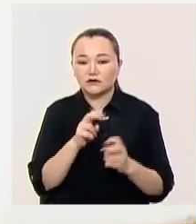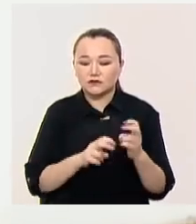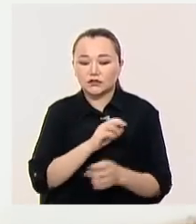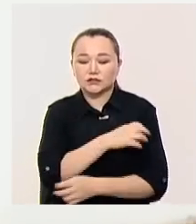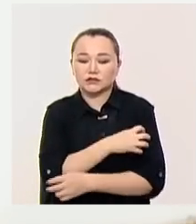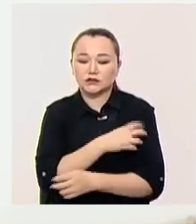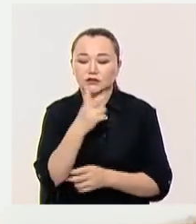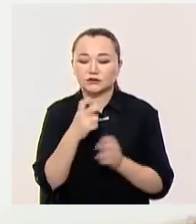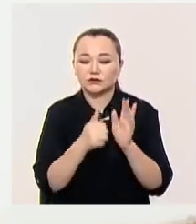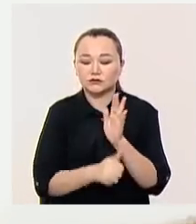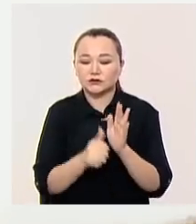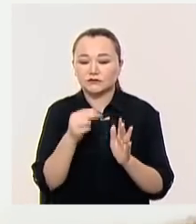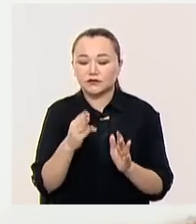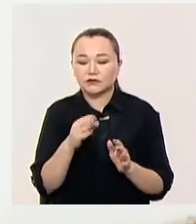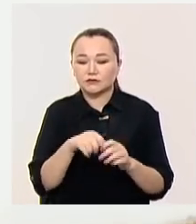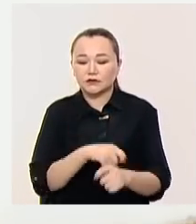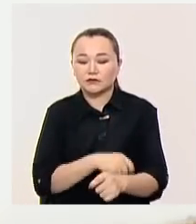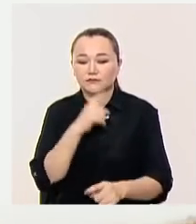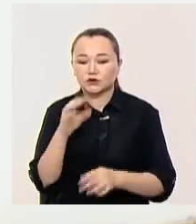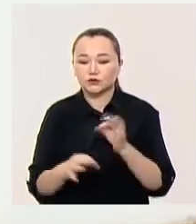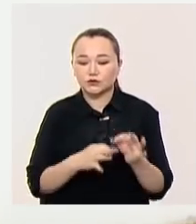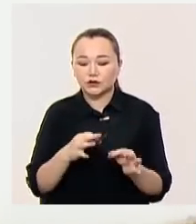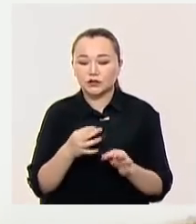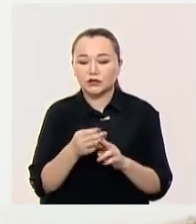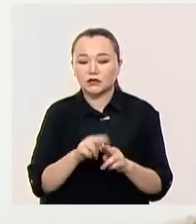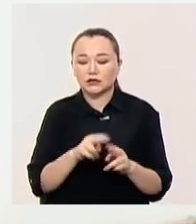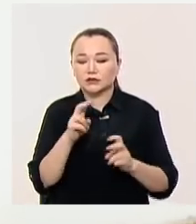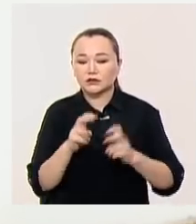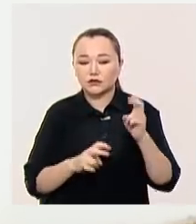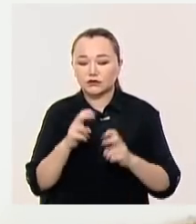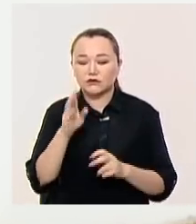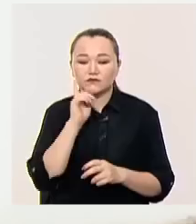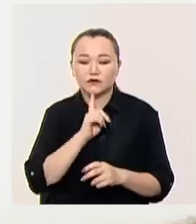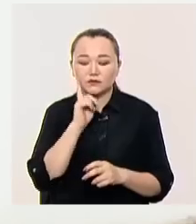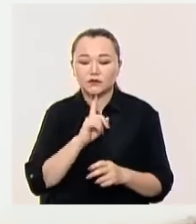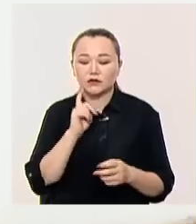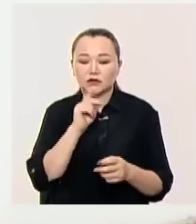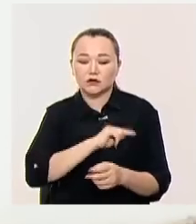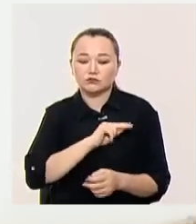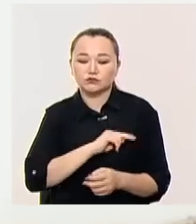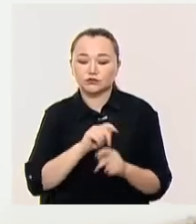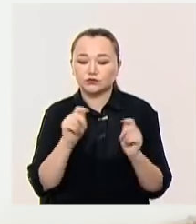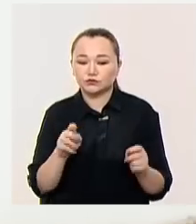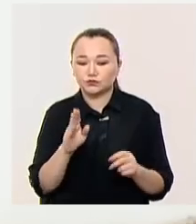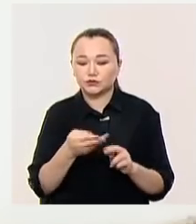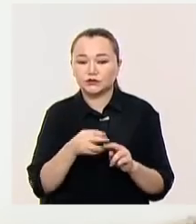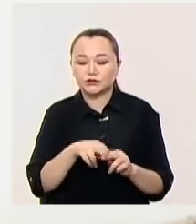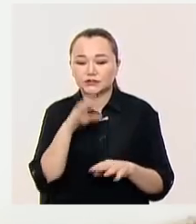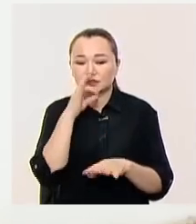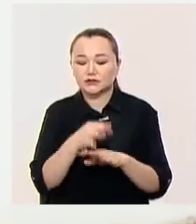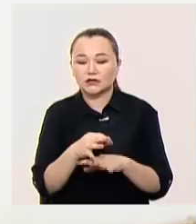қуаты 260 мың текше метрді құрайтын болады. Тәулігіне бұл зауыттар уақытылы іске қосылатын болса, жаңа айтқан аталған